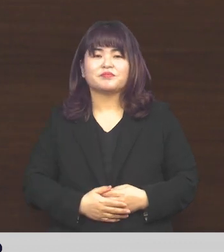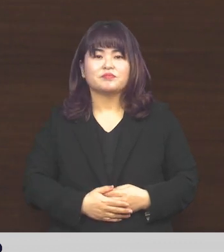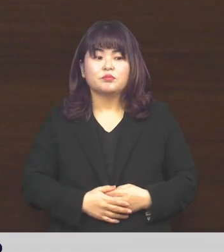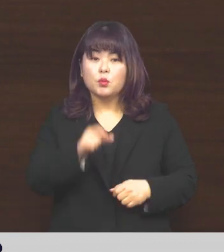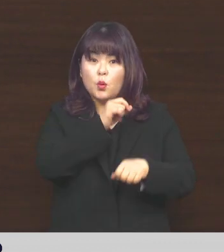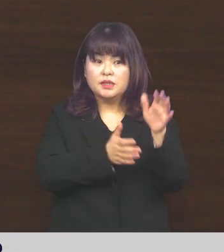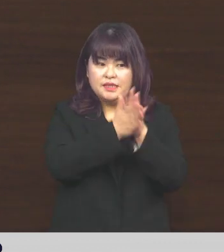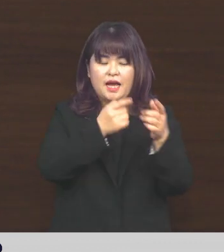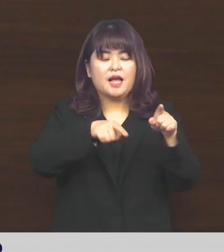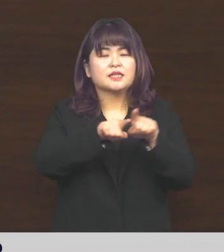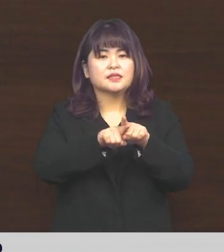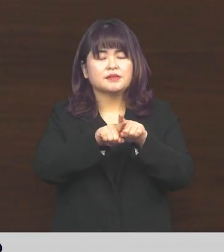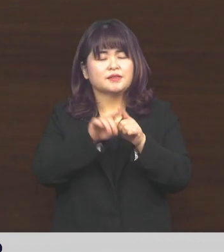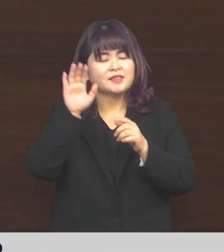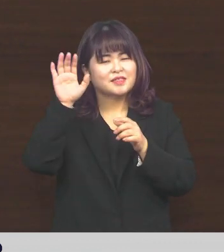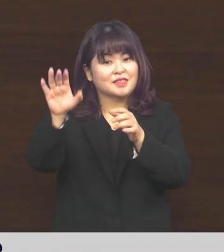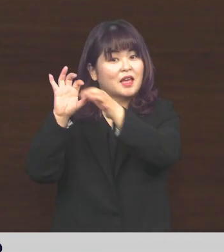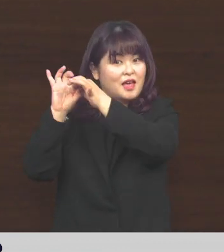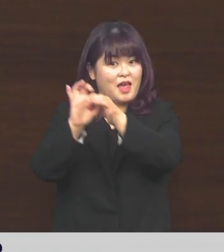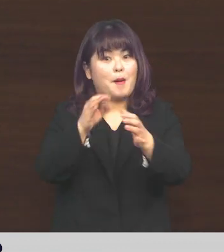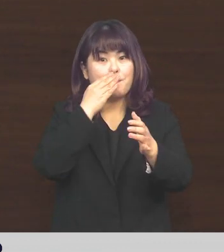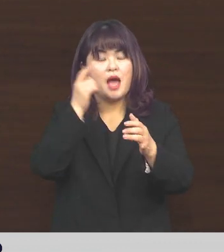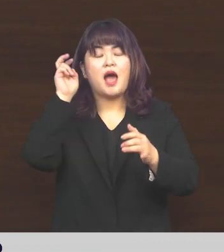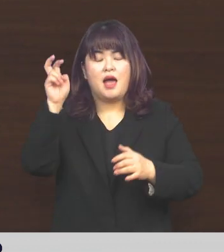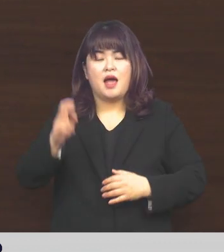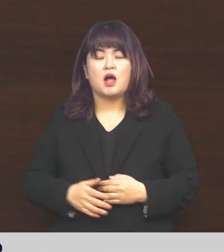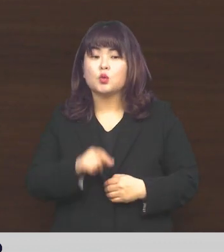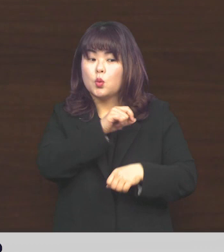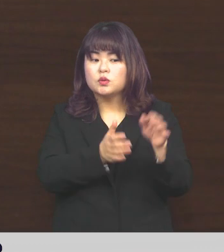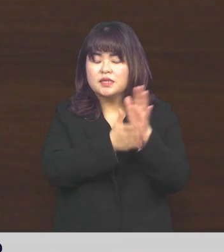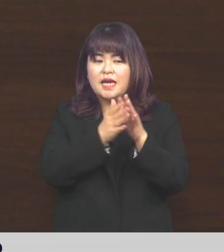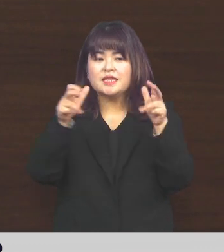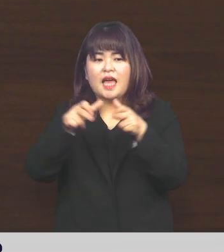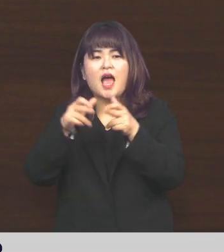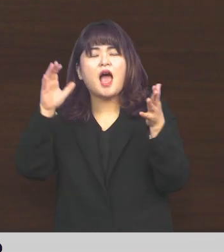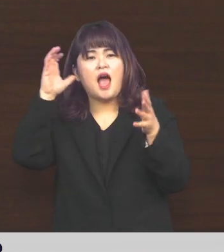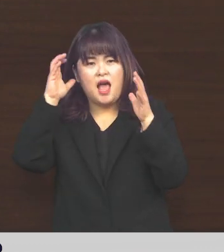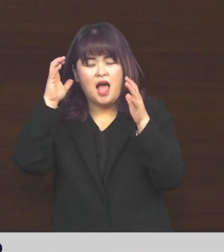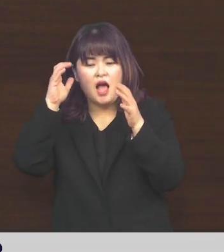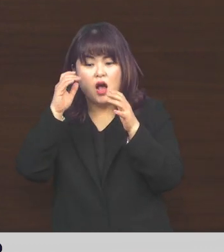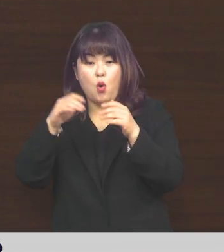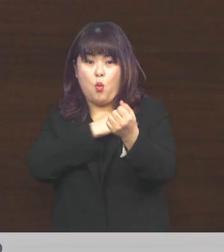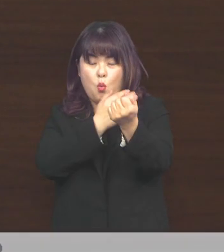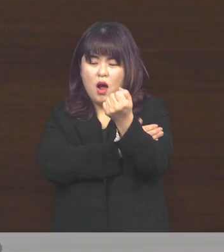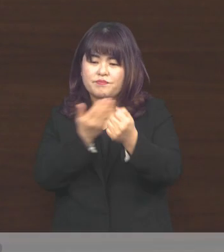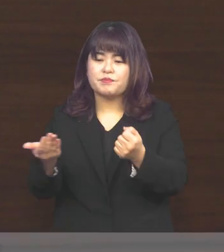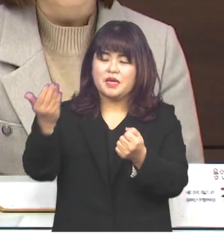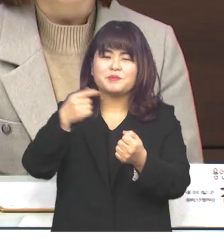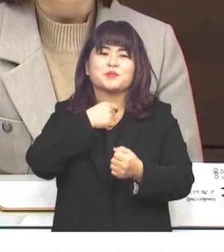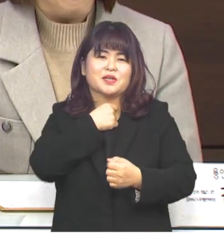앞으로 용인시와 함께 앞으로 계속적으로 진행할 예정이고요. 농인시의 장애아동의 권리 증진이 향상되기를